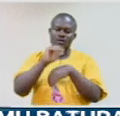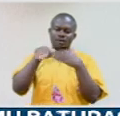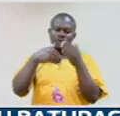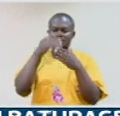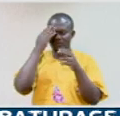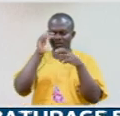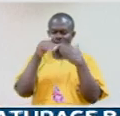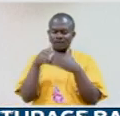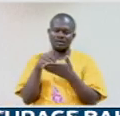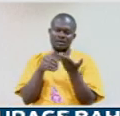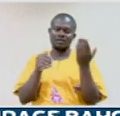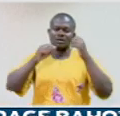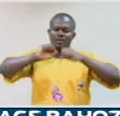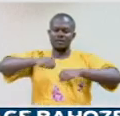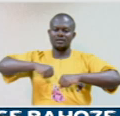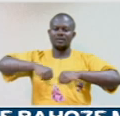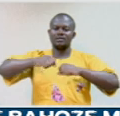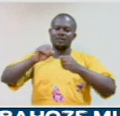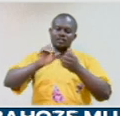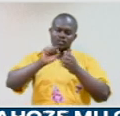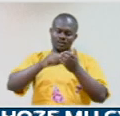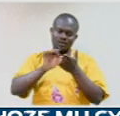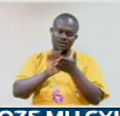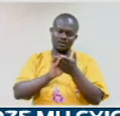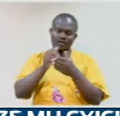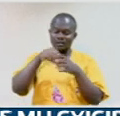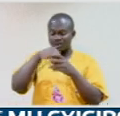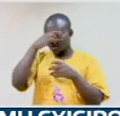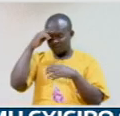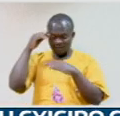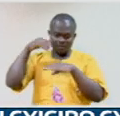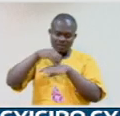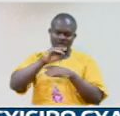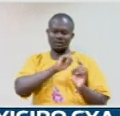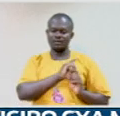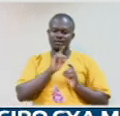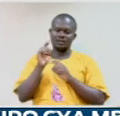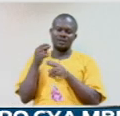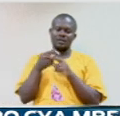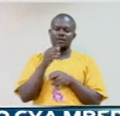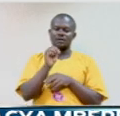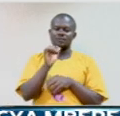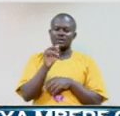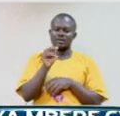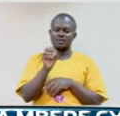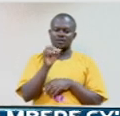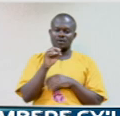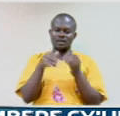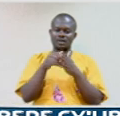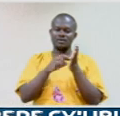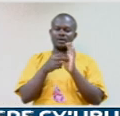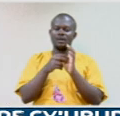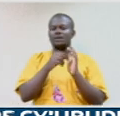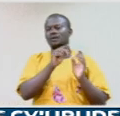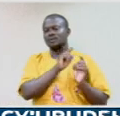ngo amasezerano ashyirwe mu bikorwa. Ni muri urwo rwego rero hoherejwe abasirikare bitwaga MINUAR, ni ukuvuga ingabo z'umuryango